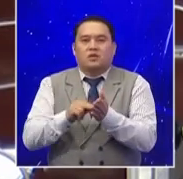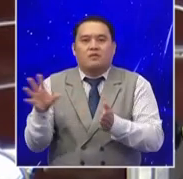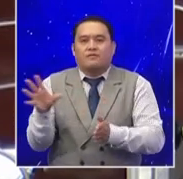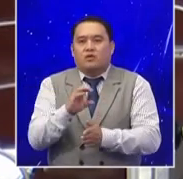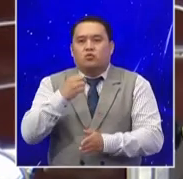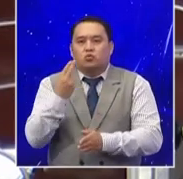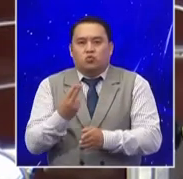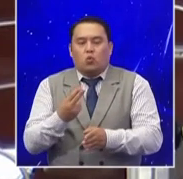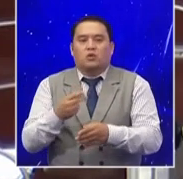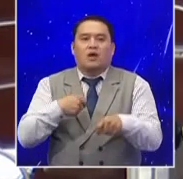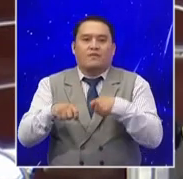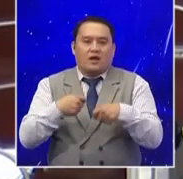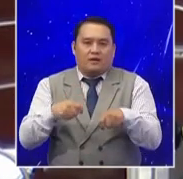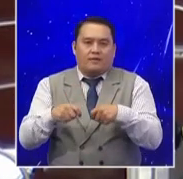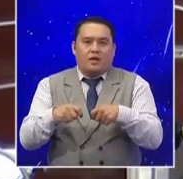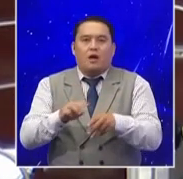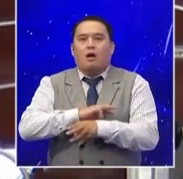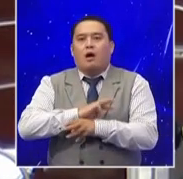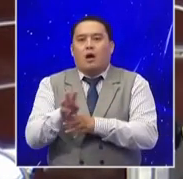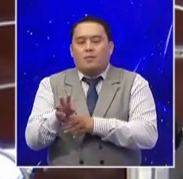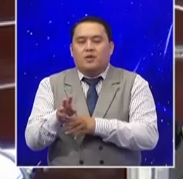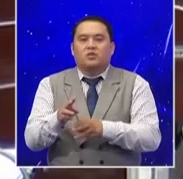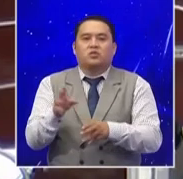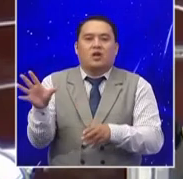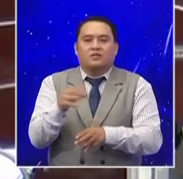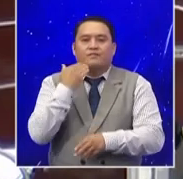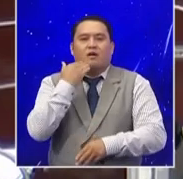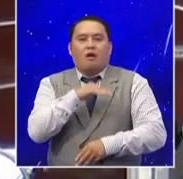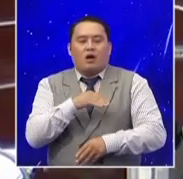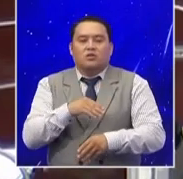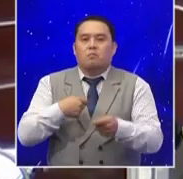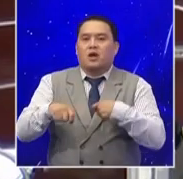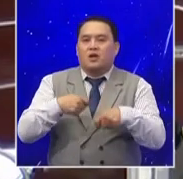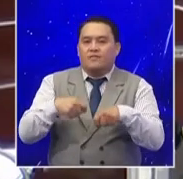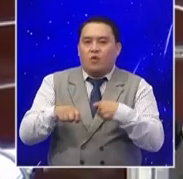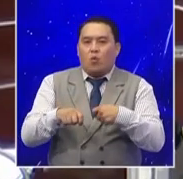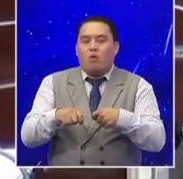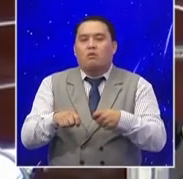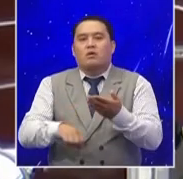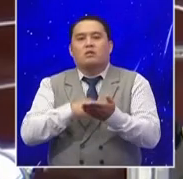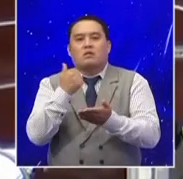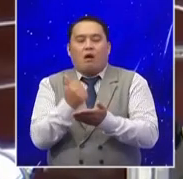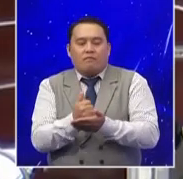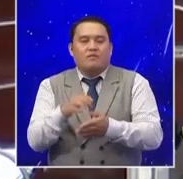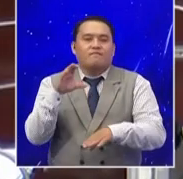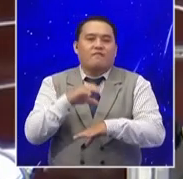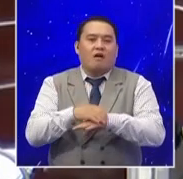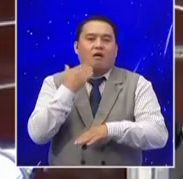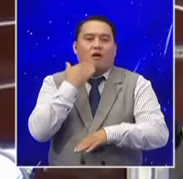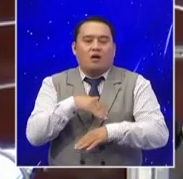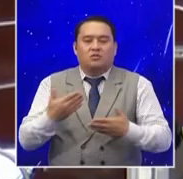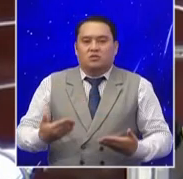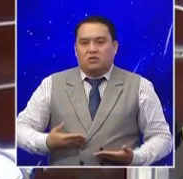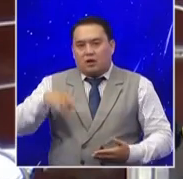видам социально значимых товаров. Обеспечение доступности и качества продовольствия является одним из главных факторов качества